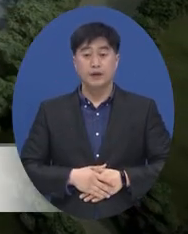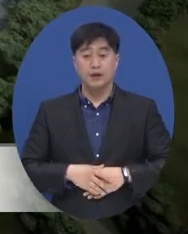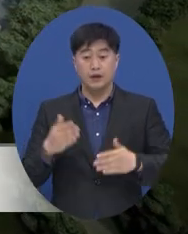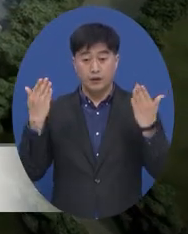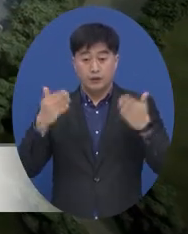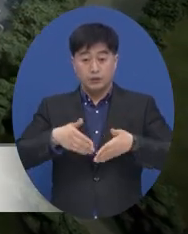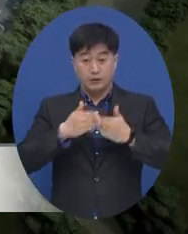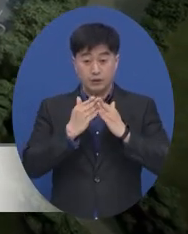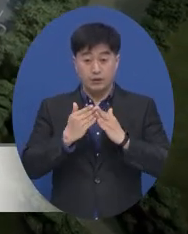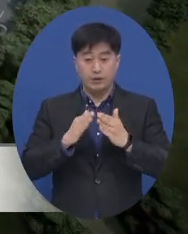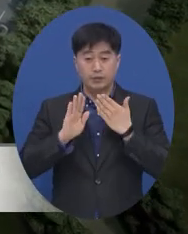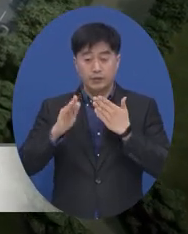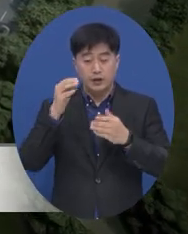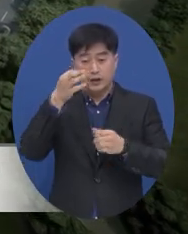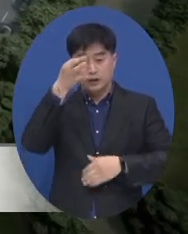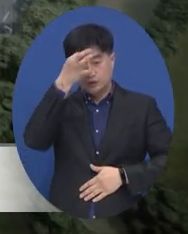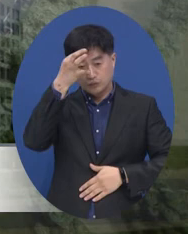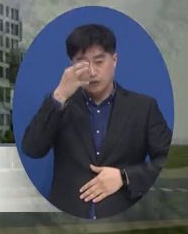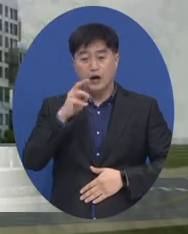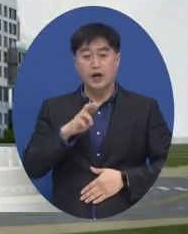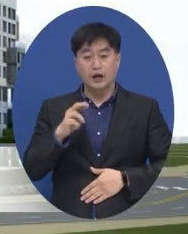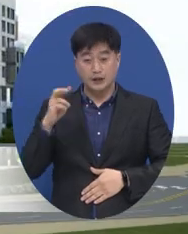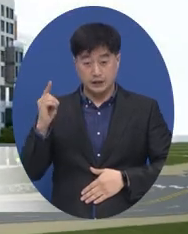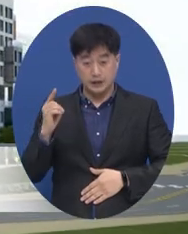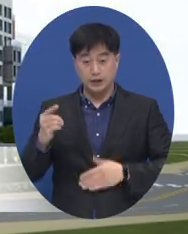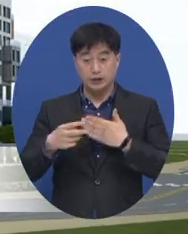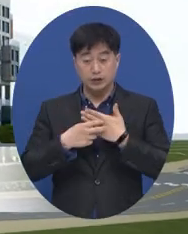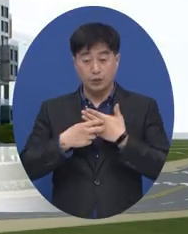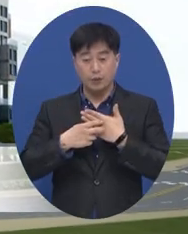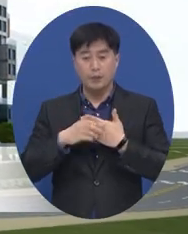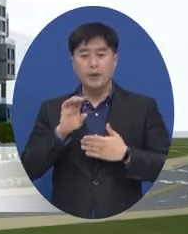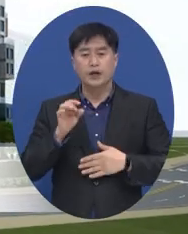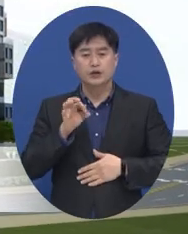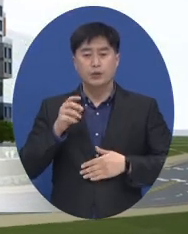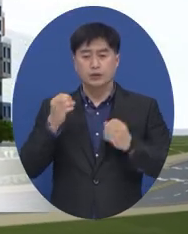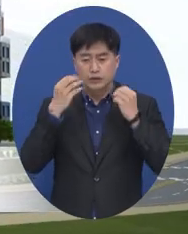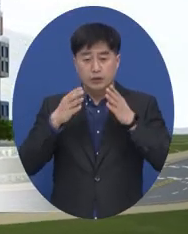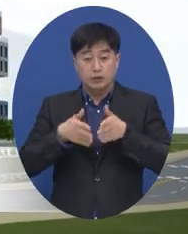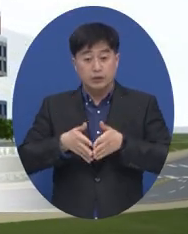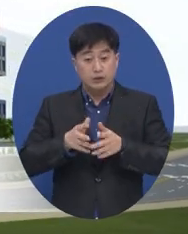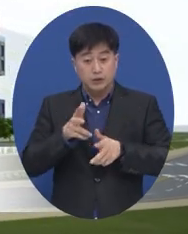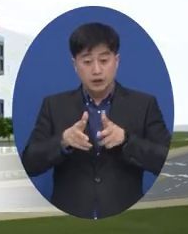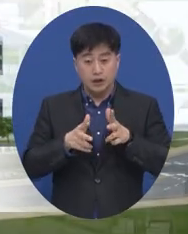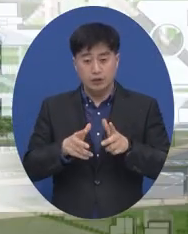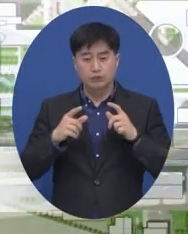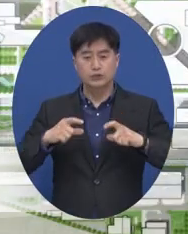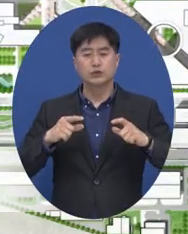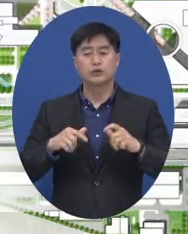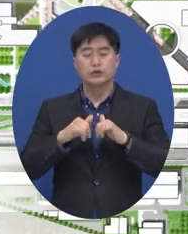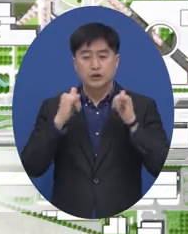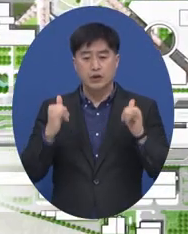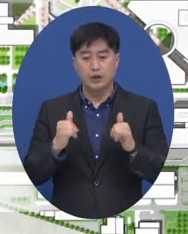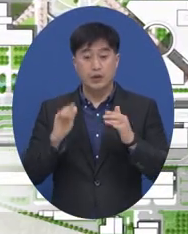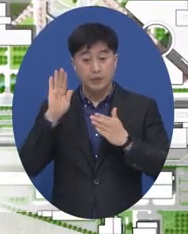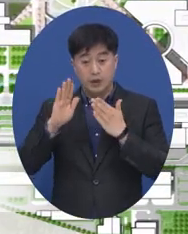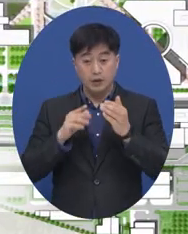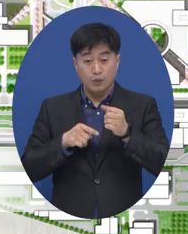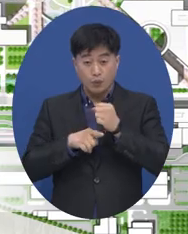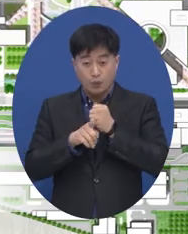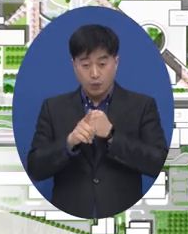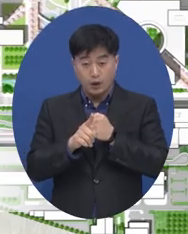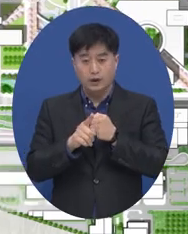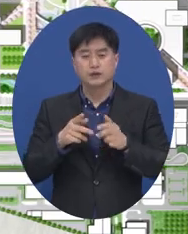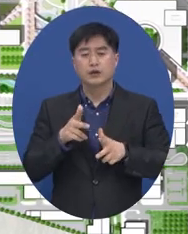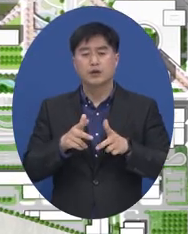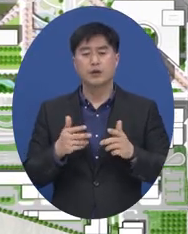캠퍼스가 들어서면 미래기술 R&D와 의료, 바이오 산업 등 신산업으로 지역사회는 물론 미래 과학산업도 새로운 활기를